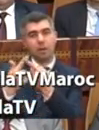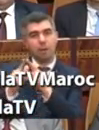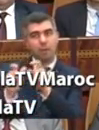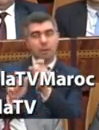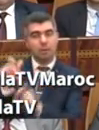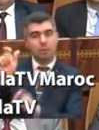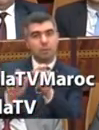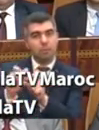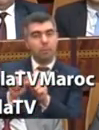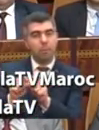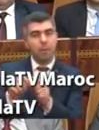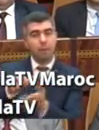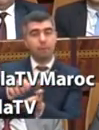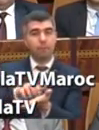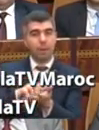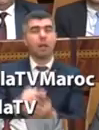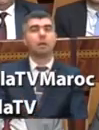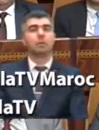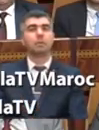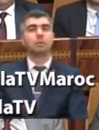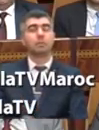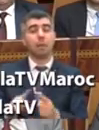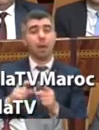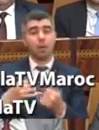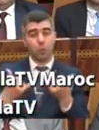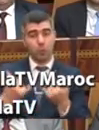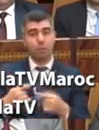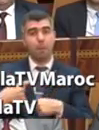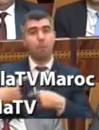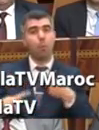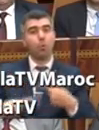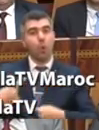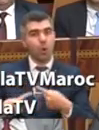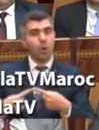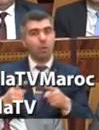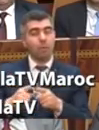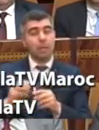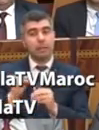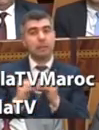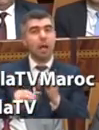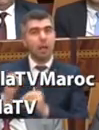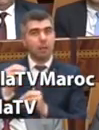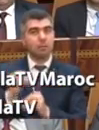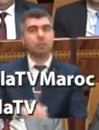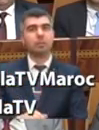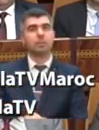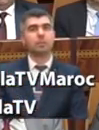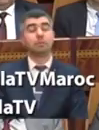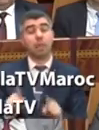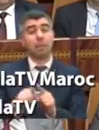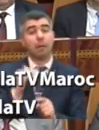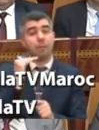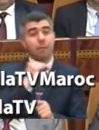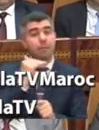الفلاحين من المونطو اللي عنده دابا الى ربما عشرات المرات. نطلب السيد الوزير بتسريع هذه